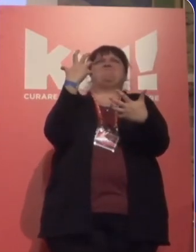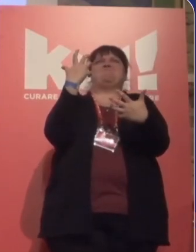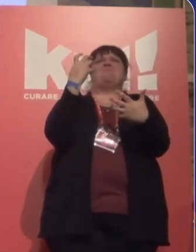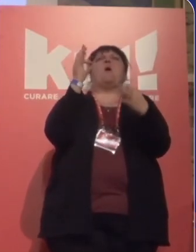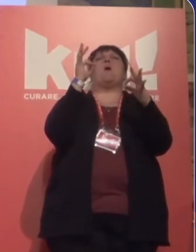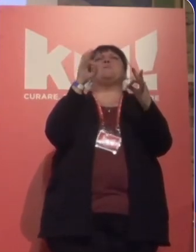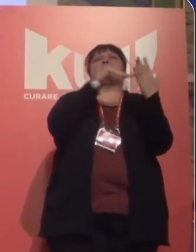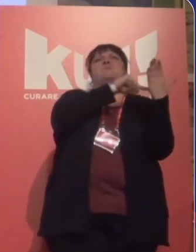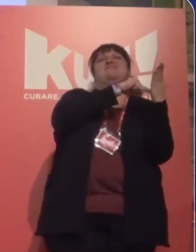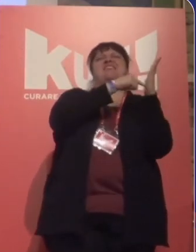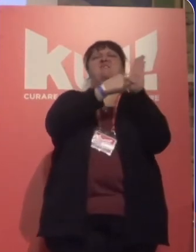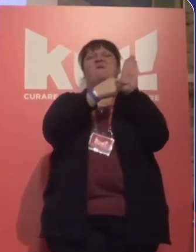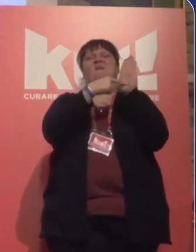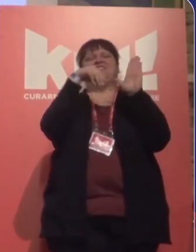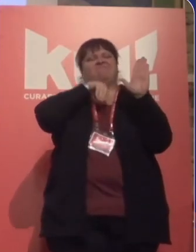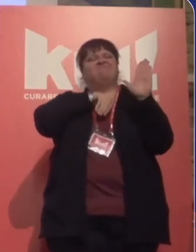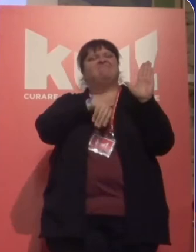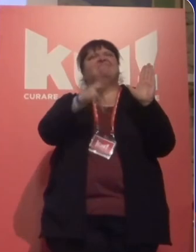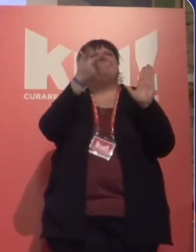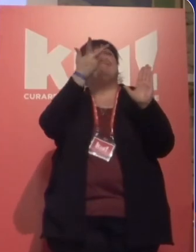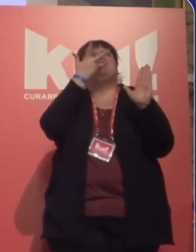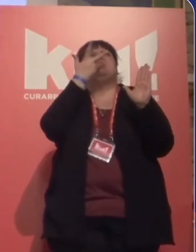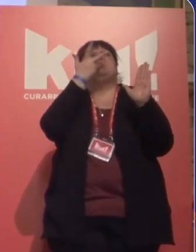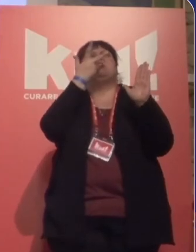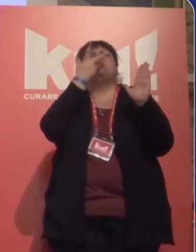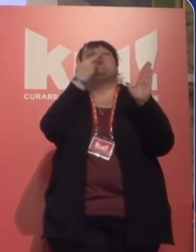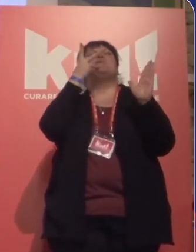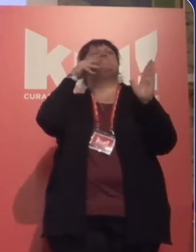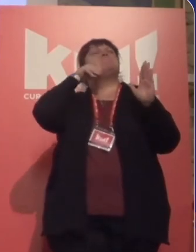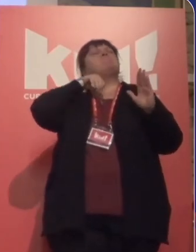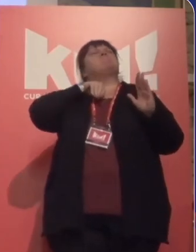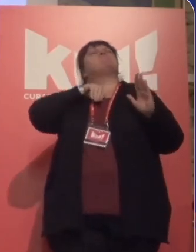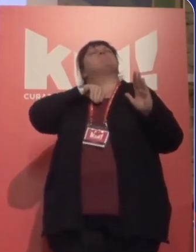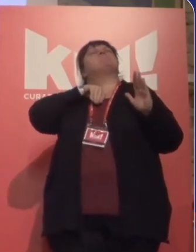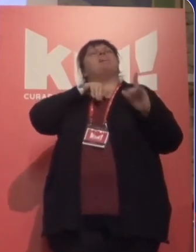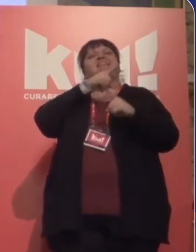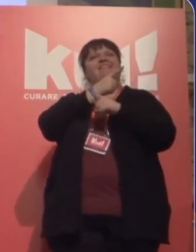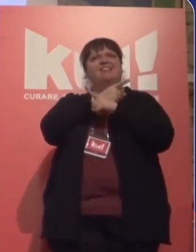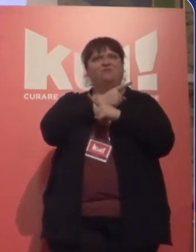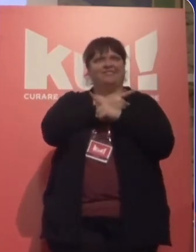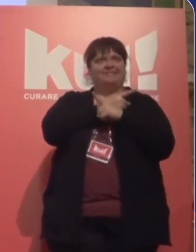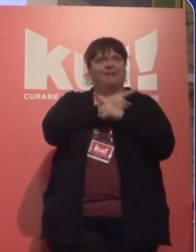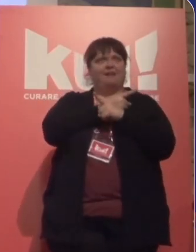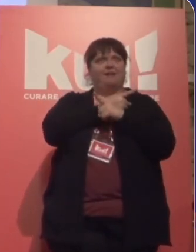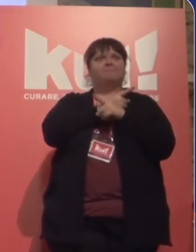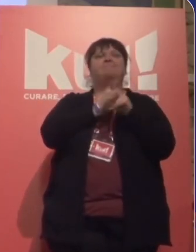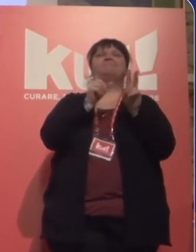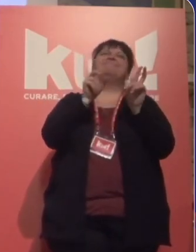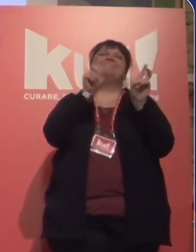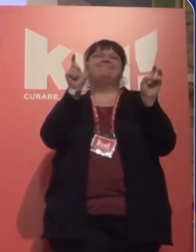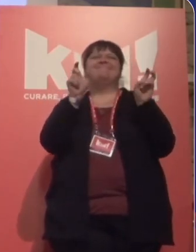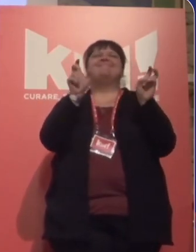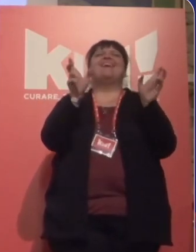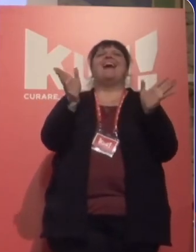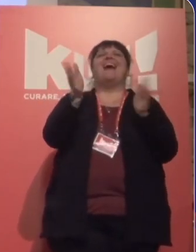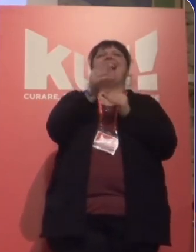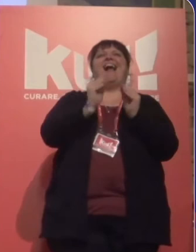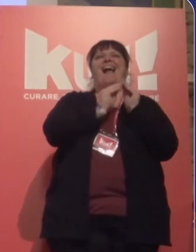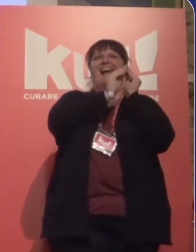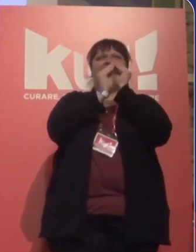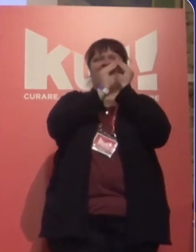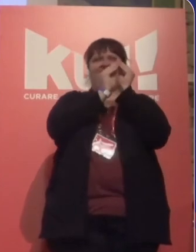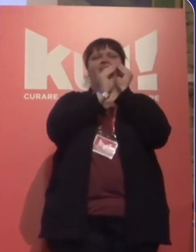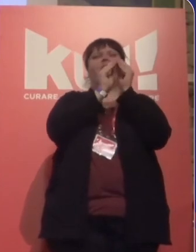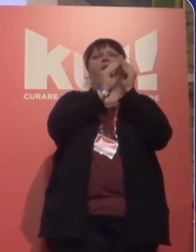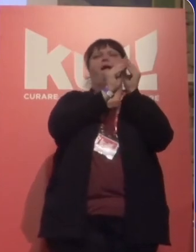stato d'animo di una necessità i cantieri la evocano benissimo e il cantiere della